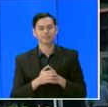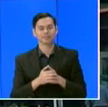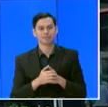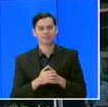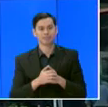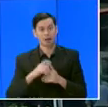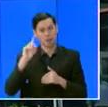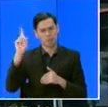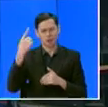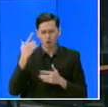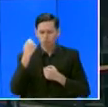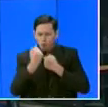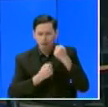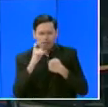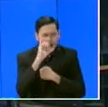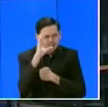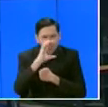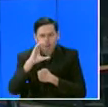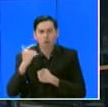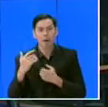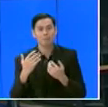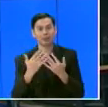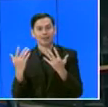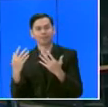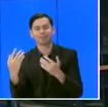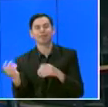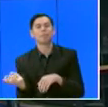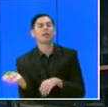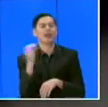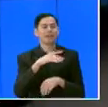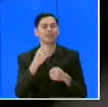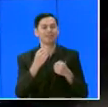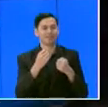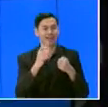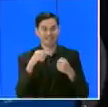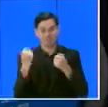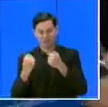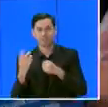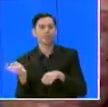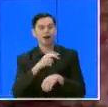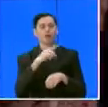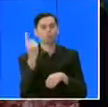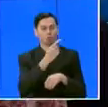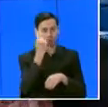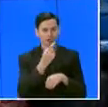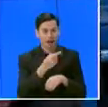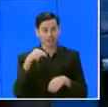Ya, berbagai cara dilakukan pemerintah agar masyarakatnya beralih dari kendaraan pribadi menggunakan kendaraan